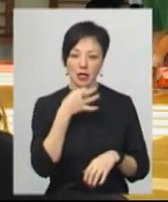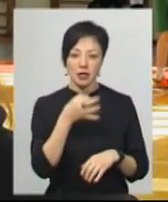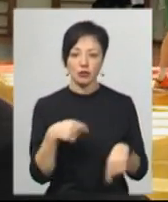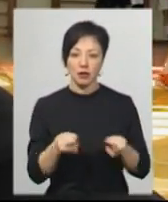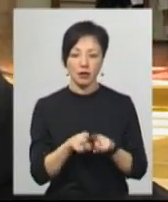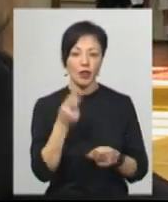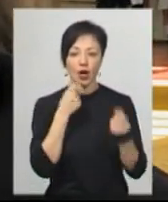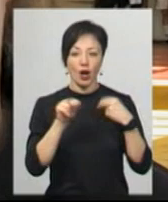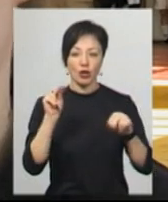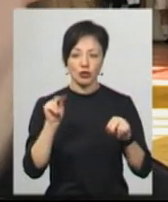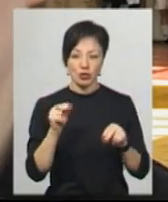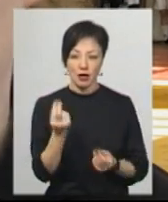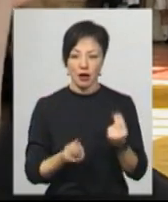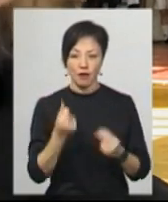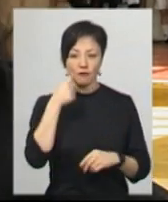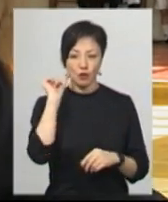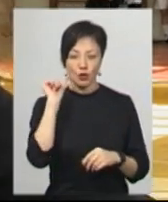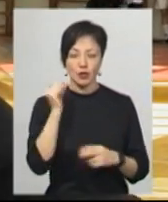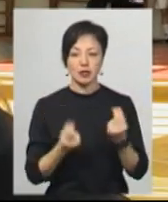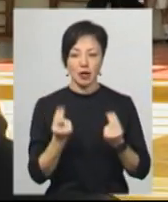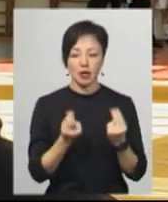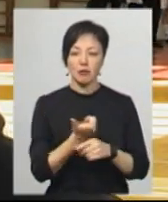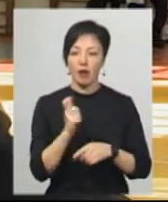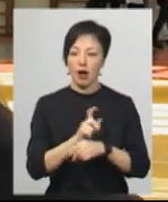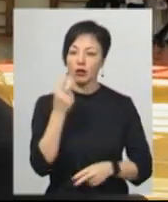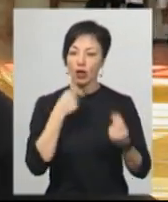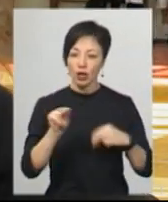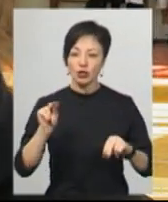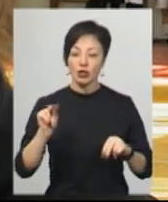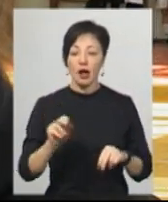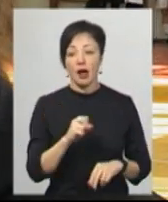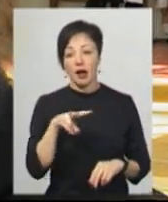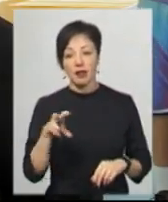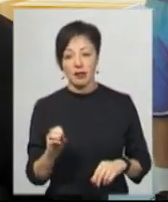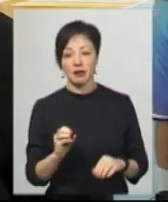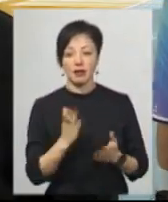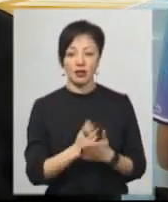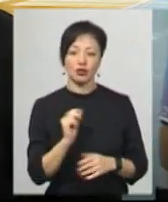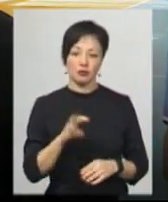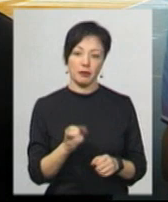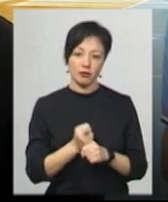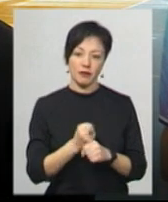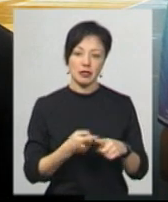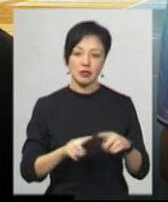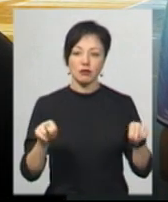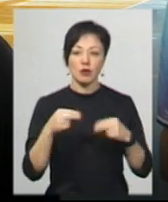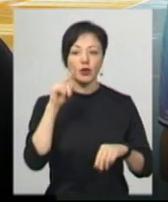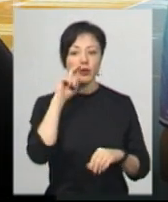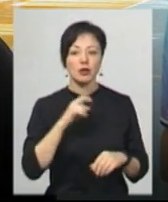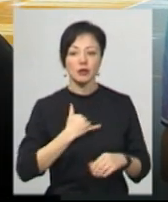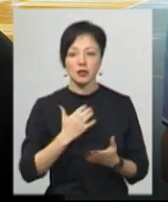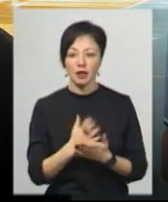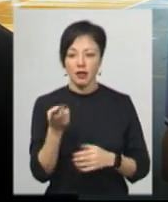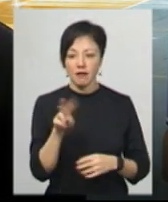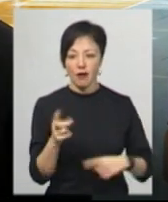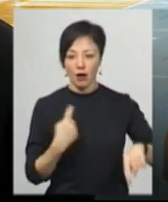була найкраща їхня гра. Вчора вони зіграли набагато краще, але є над чим працювати. Це чемпіонат України, у нас є два кола,